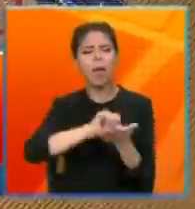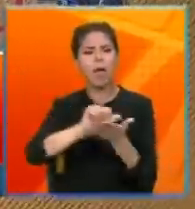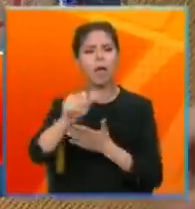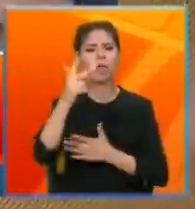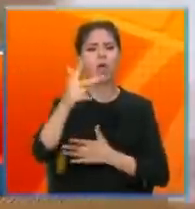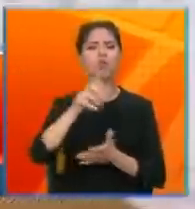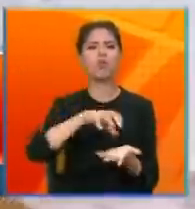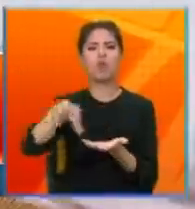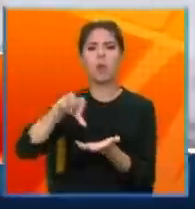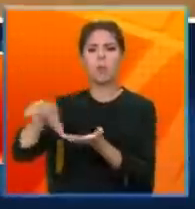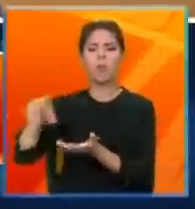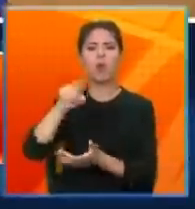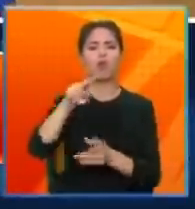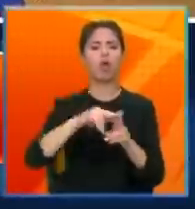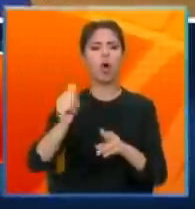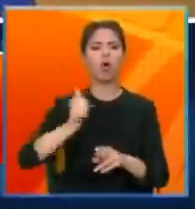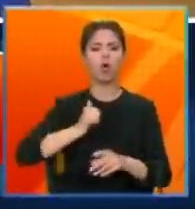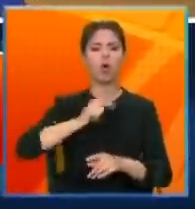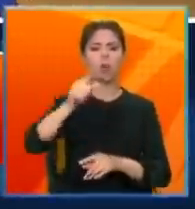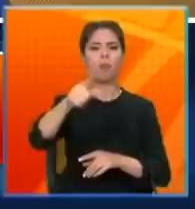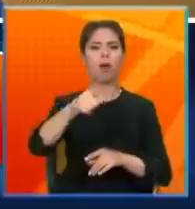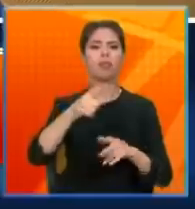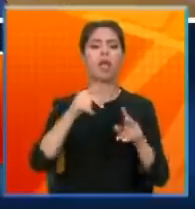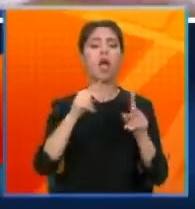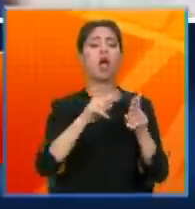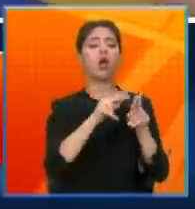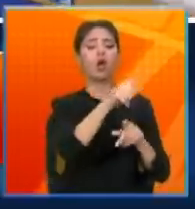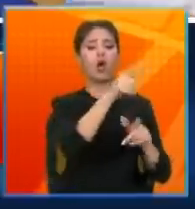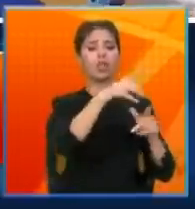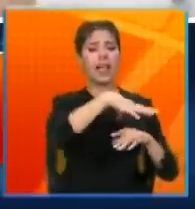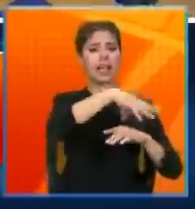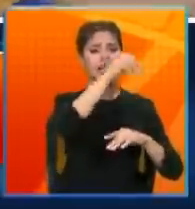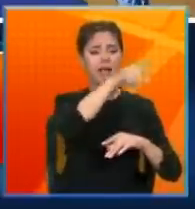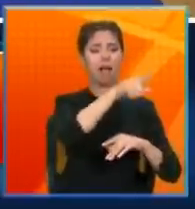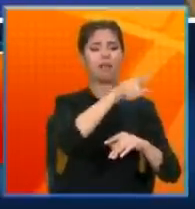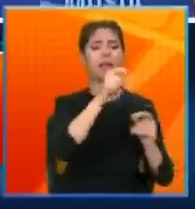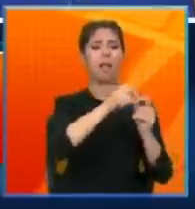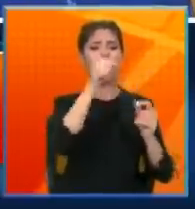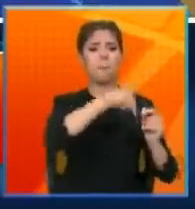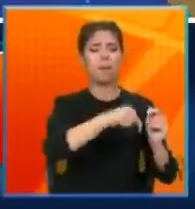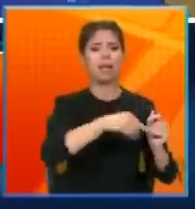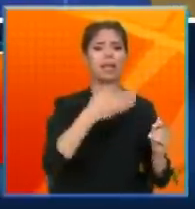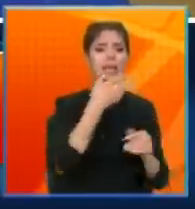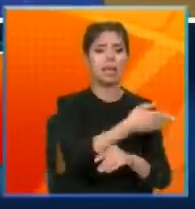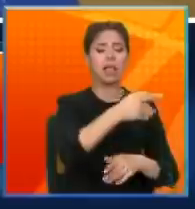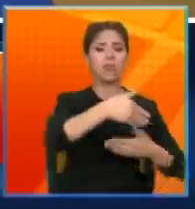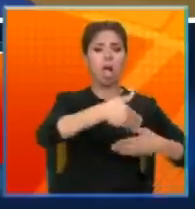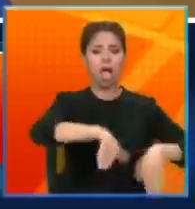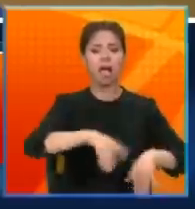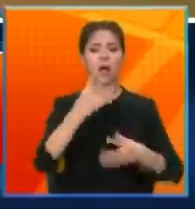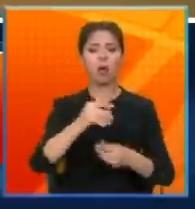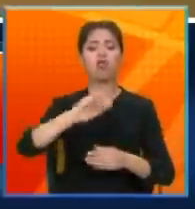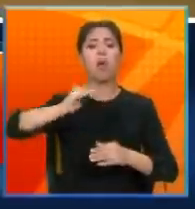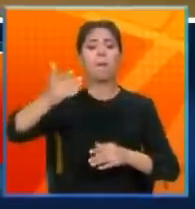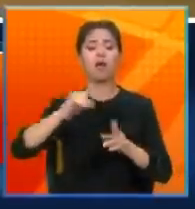üçe bölündü komando birlikleri. Köstek Dağı'ndan batıya doğru gidenler Suriye'ye ve Sincar'a geçişi engelleyecek. Diğer